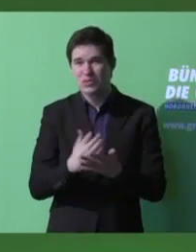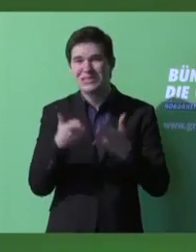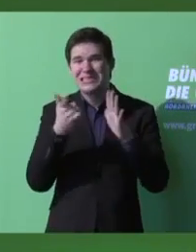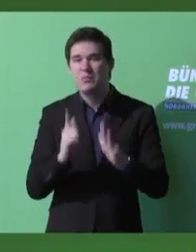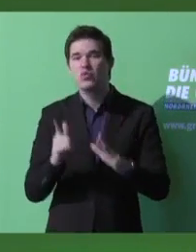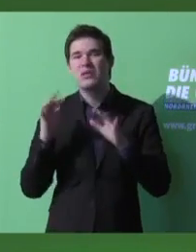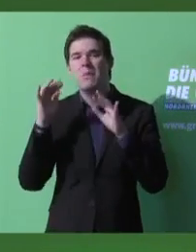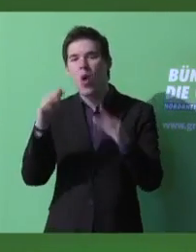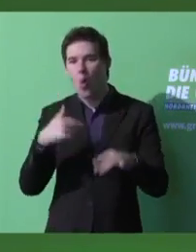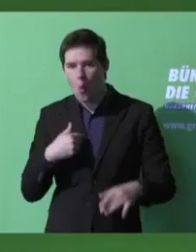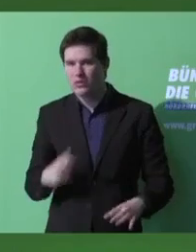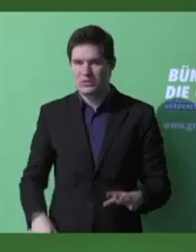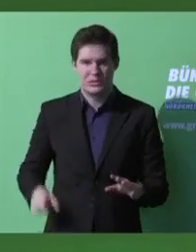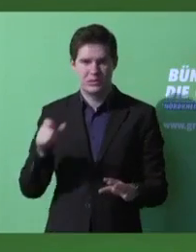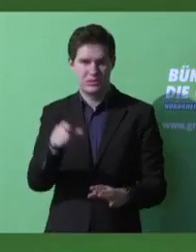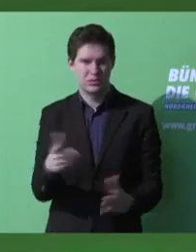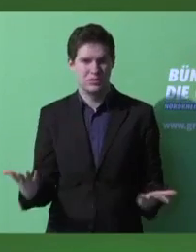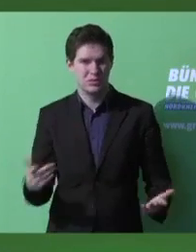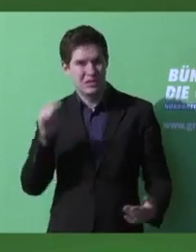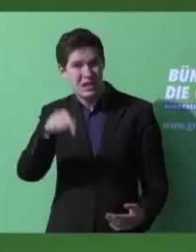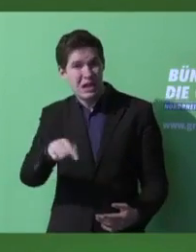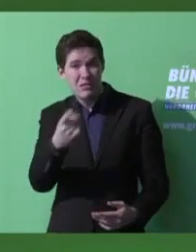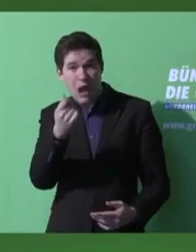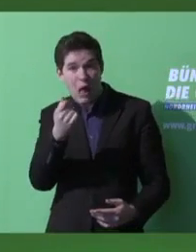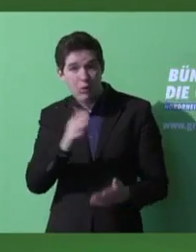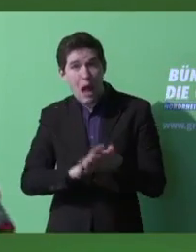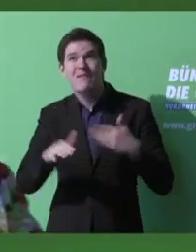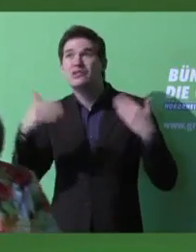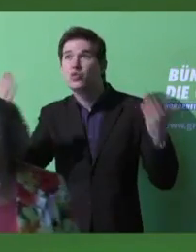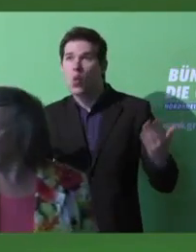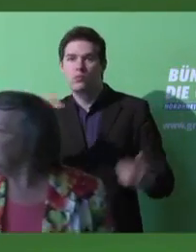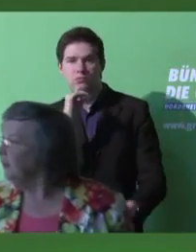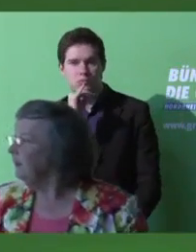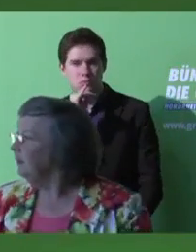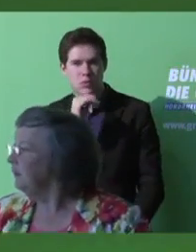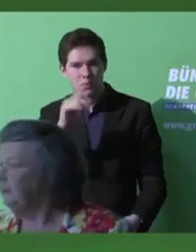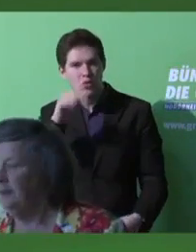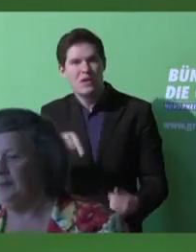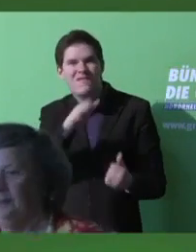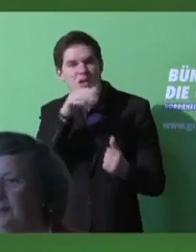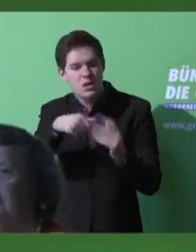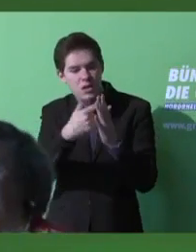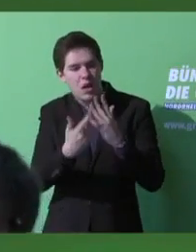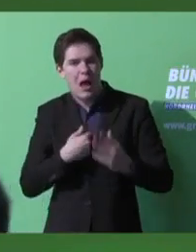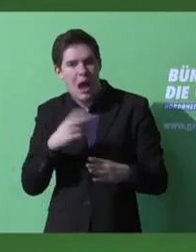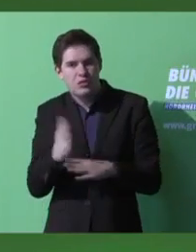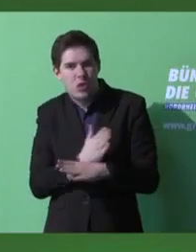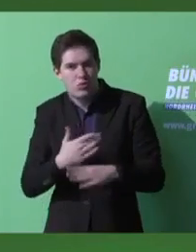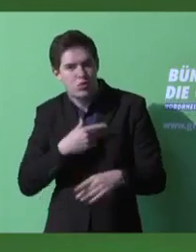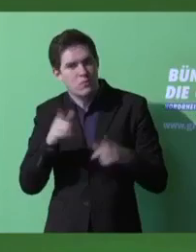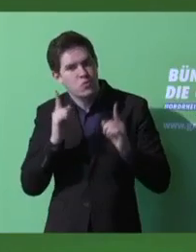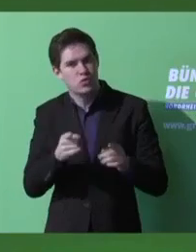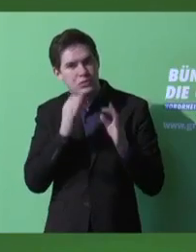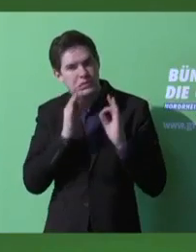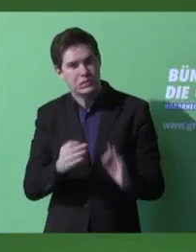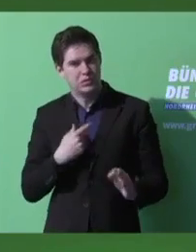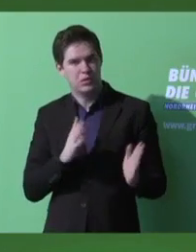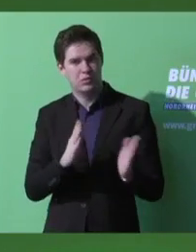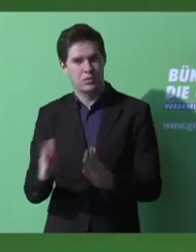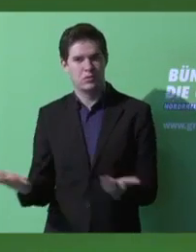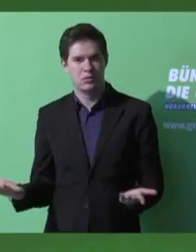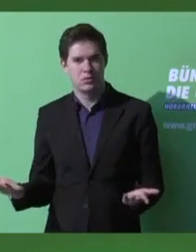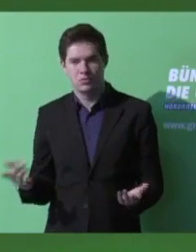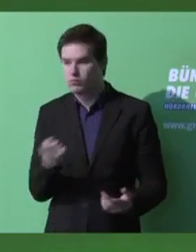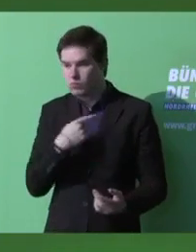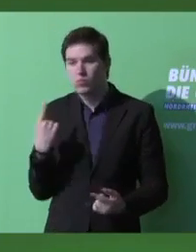letzten Jahren. Und dieses Geld fällt nicht vom Himmel. Und bei all diesen Entscheidungen müssen wir sorgfältig abwägen. Und da bleiben wir Grüne aber auf